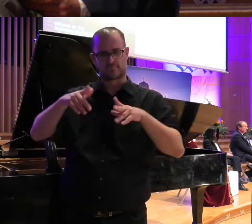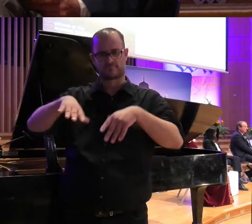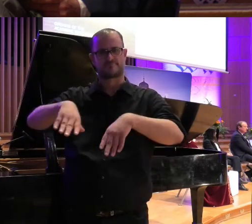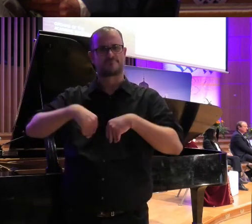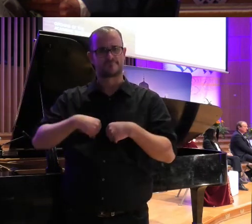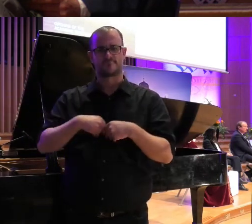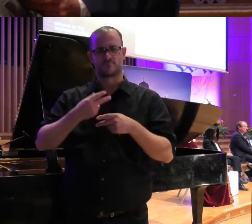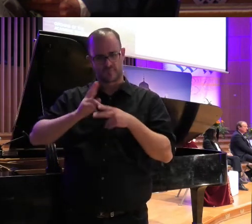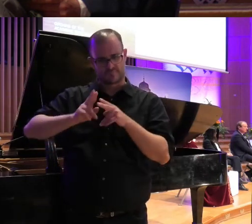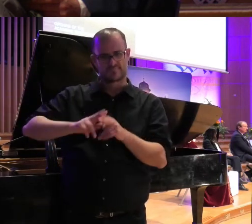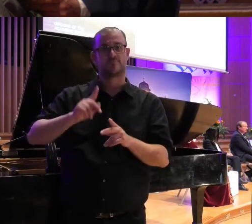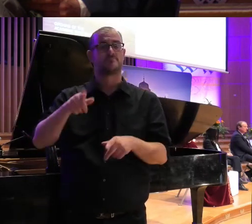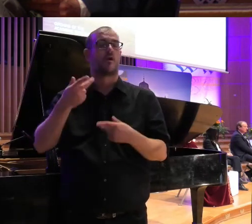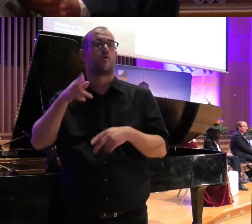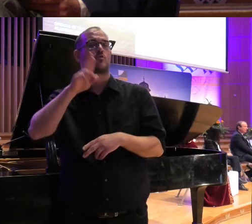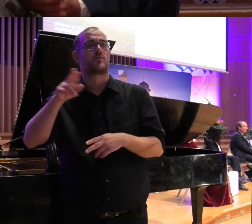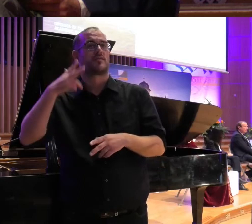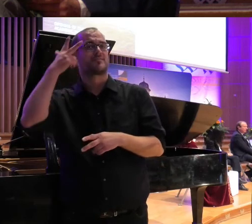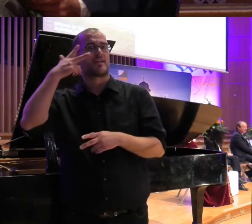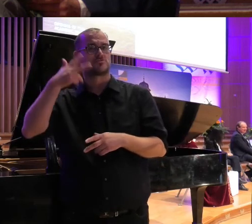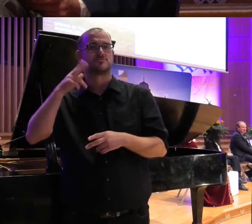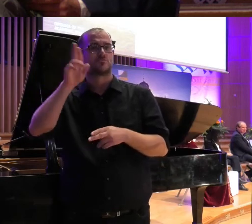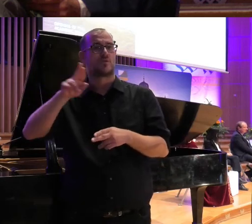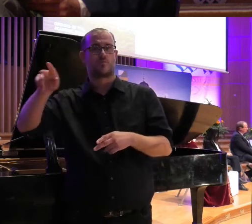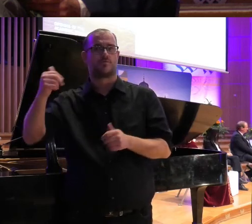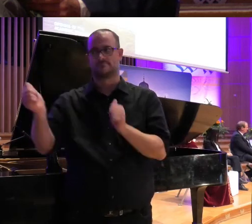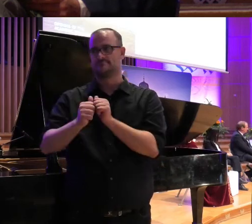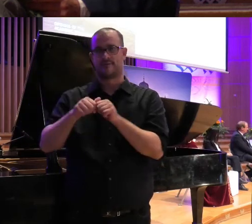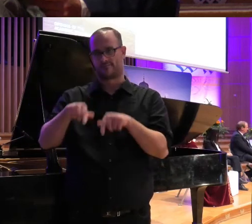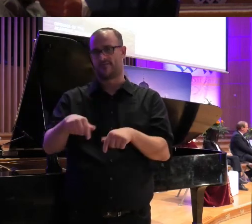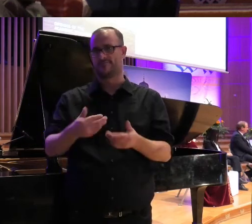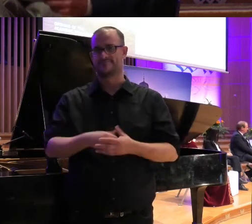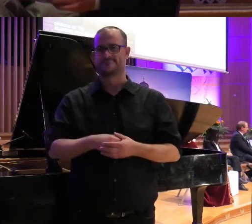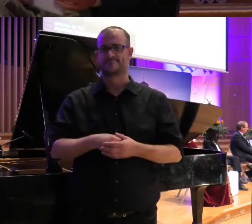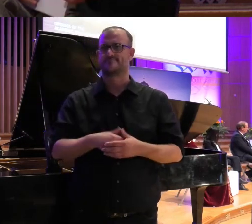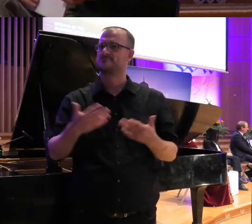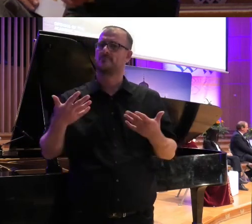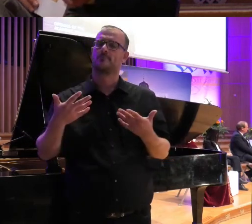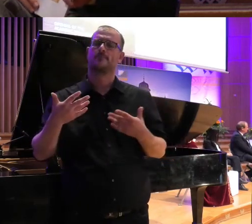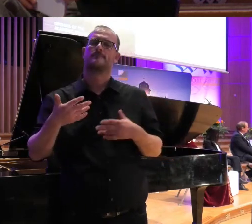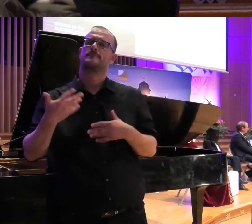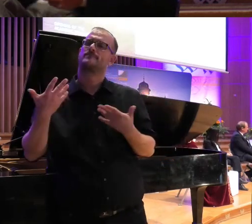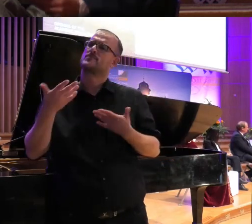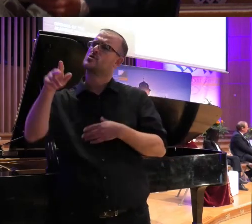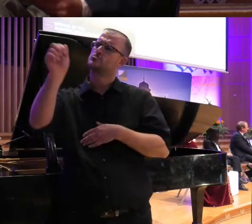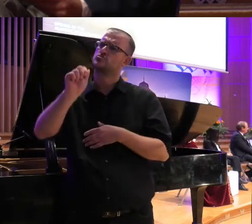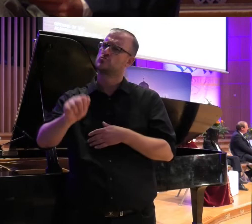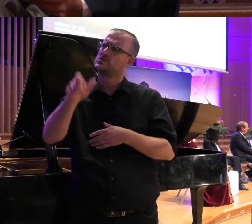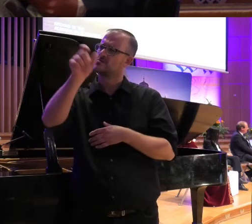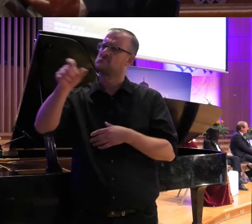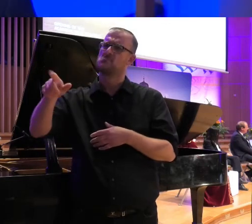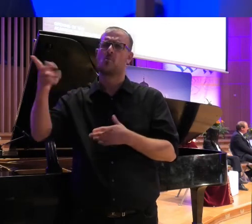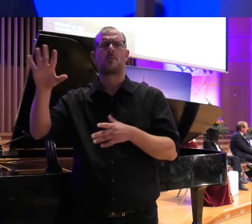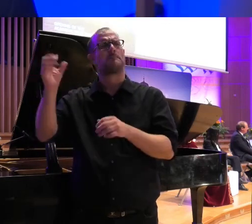zum Beispiel auch die United Nations University Partner in dieser Allianz. Was nehmen denn die Studierenden oder auch